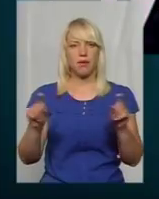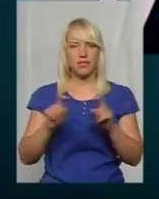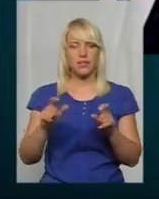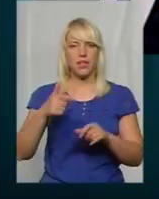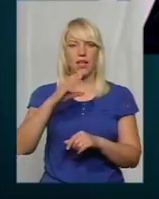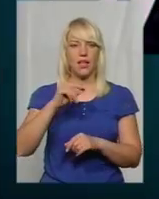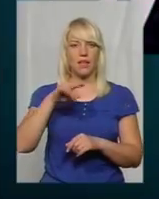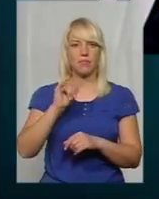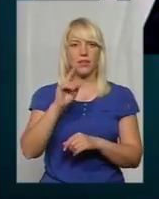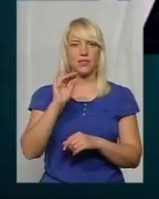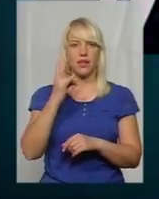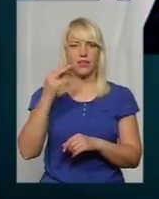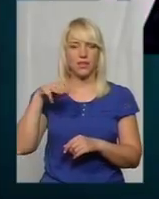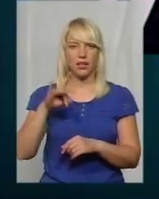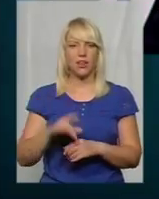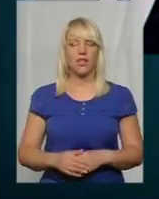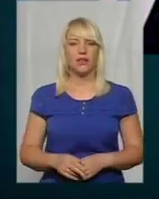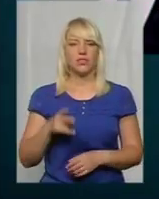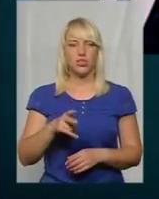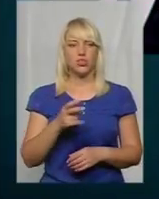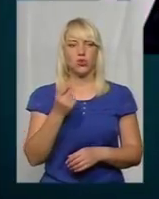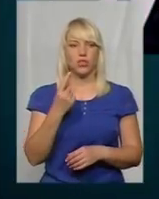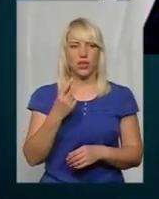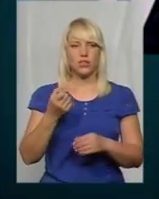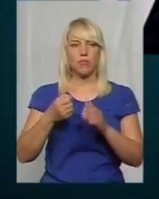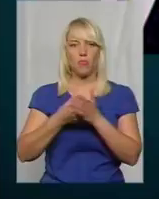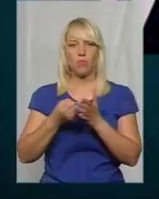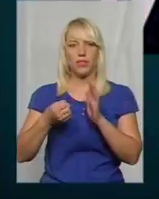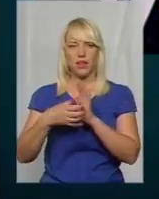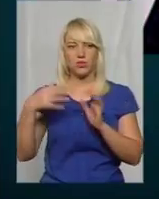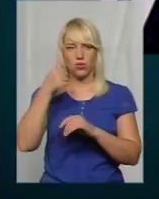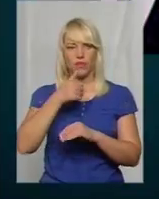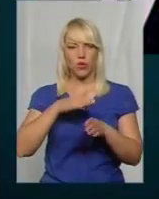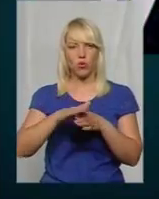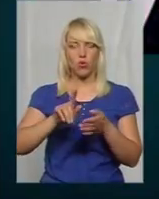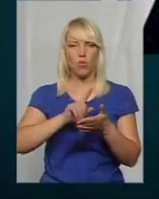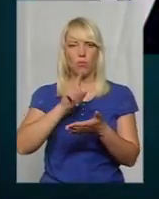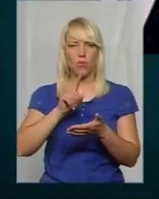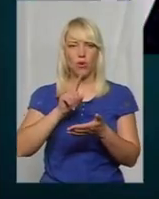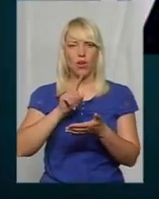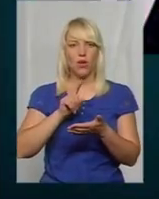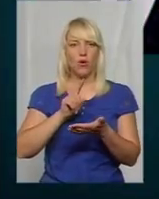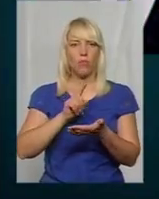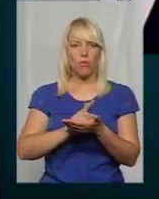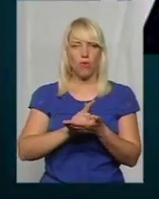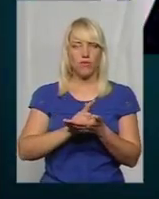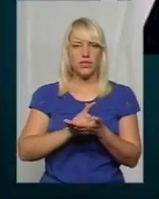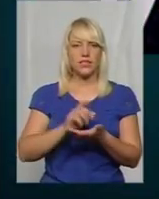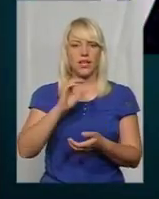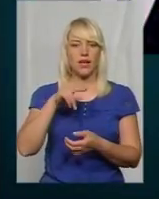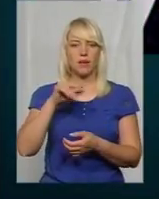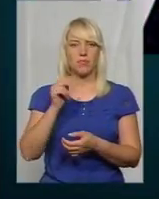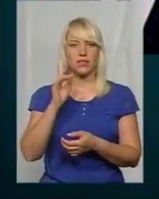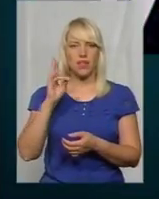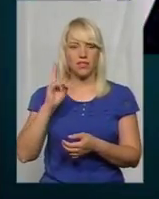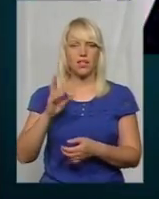З 2011 по 2015 роки – виконуючий обов'язки регіонального директора товариства з обмеженою відповідальністю «Епіцентр К».